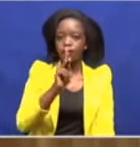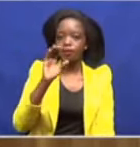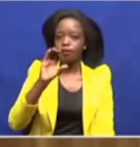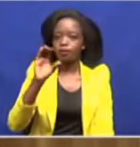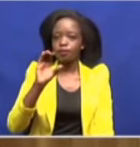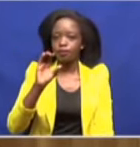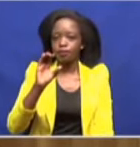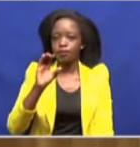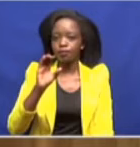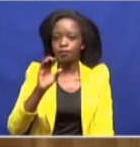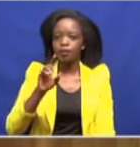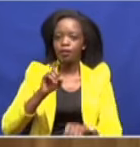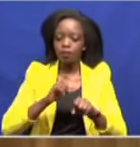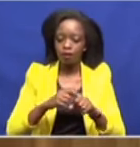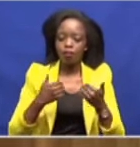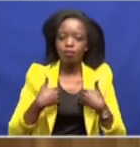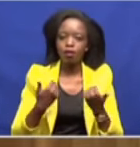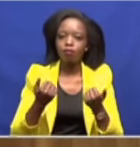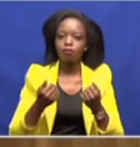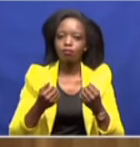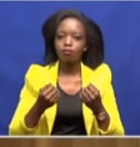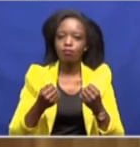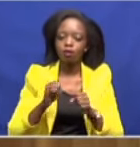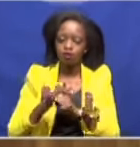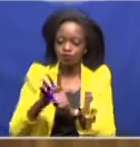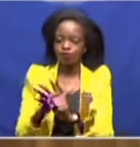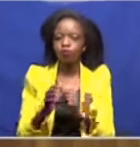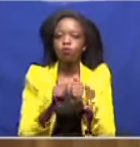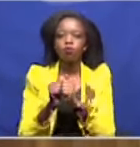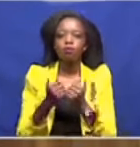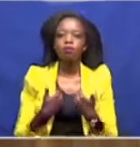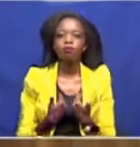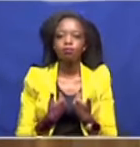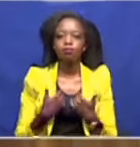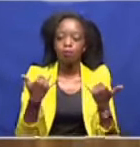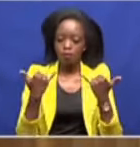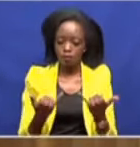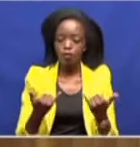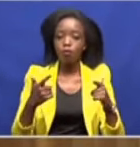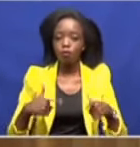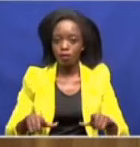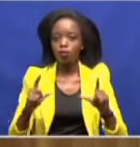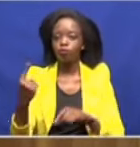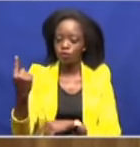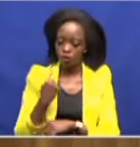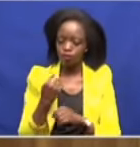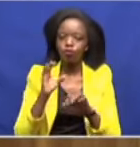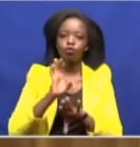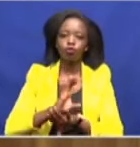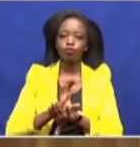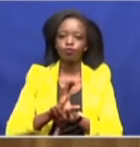KCCB tunapokabiliana na janga la corona. Kwa sasa tunaruhusiwa kuja